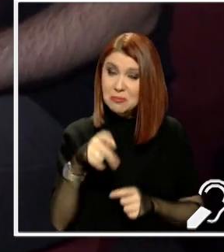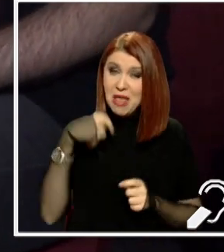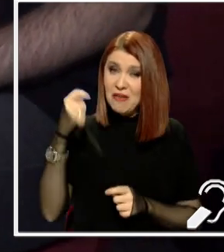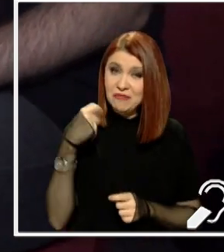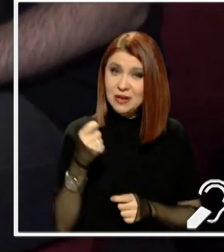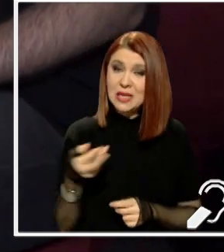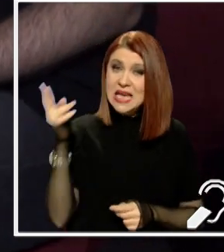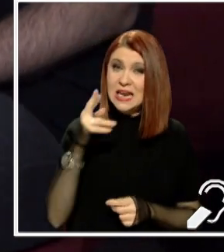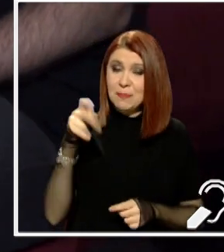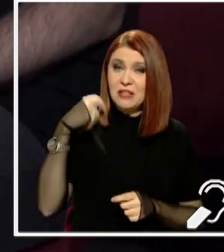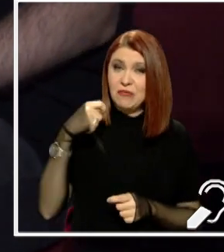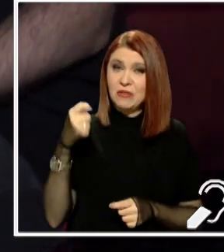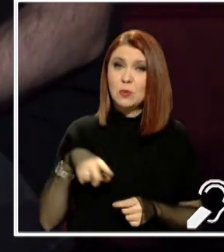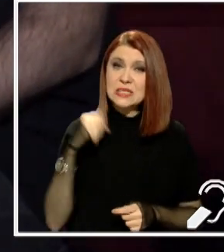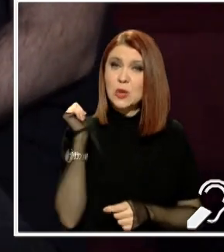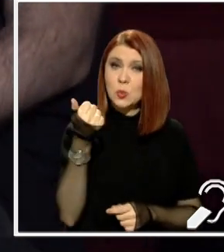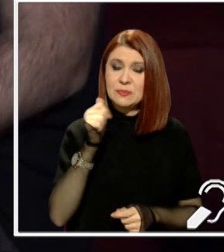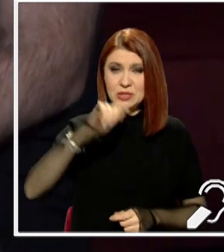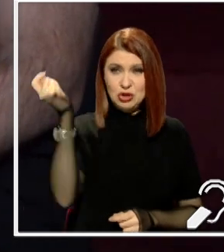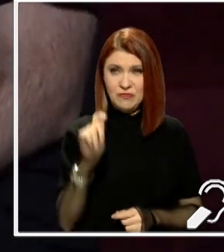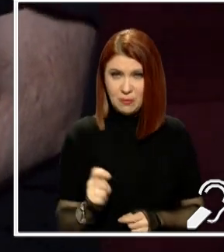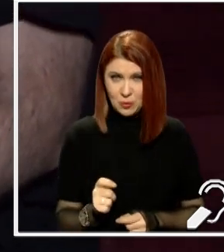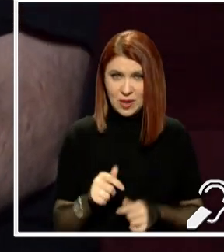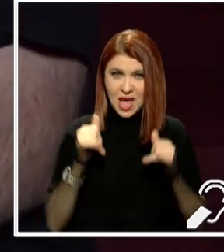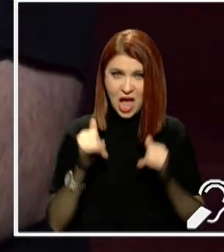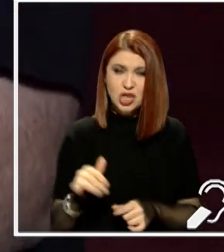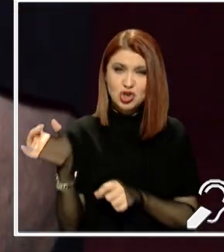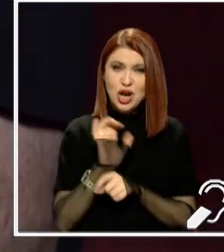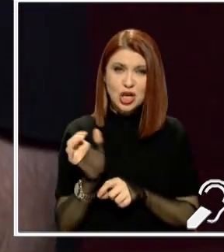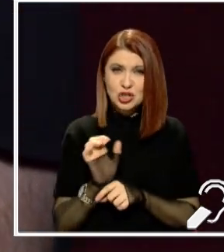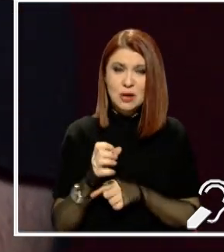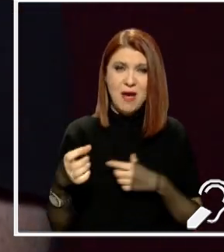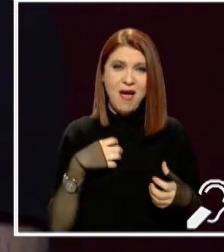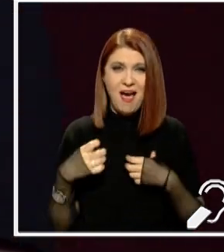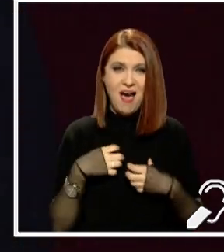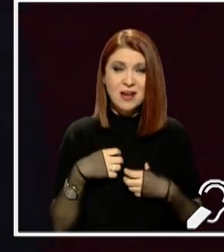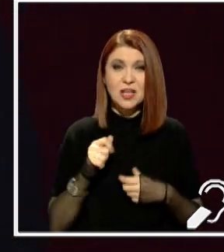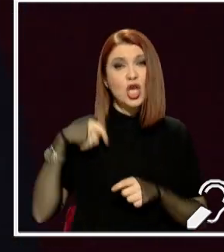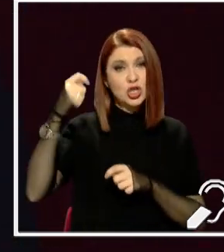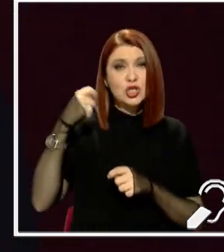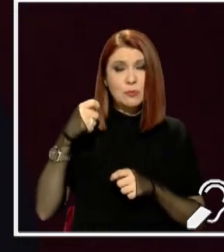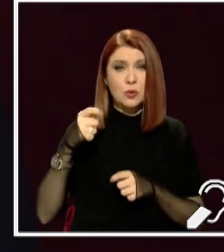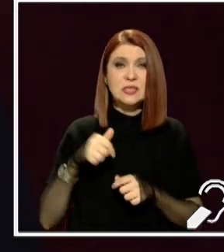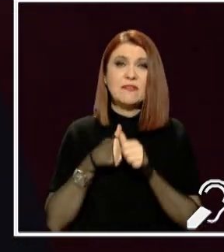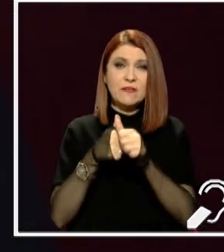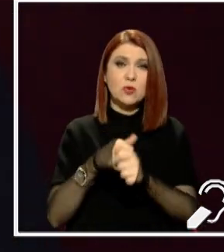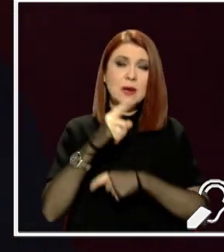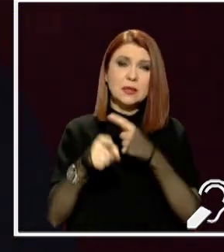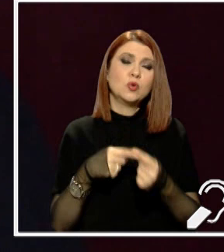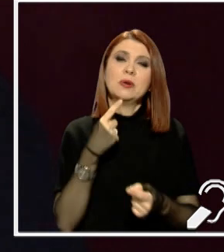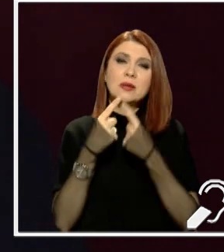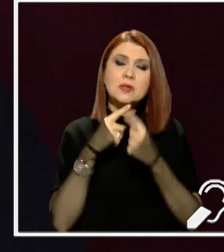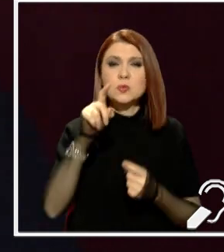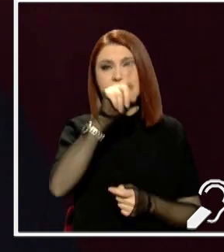film. Repet, filmul va fi în 11 februarie, aici la Cinematograful Arta, iar proiecția va fi urmată de o sesiune